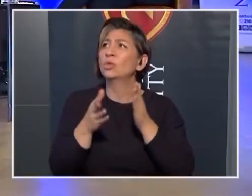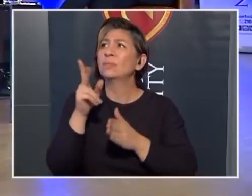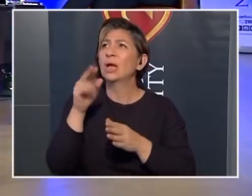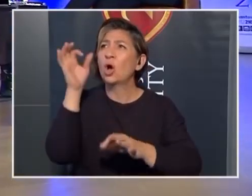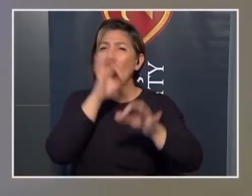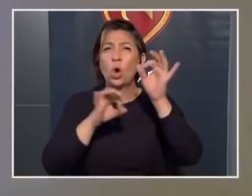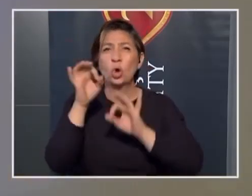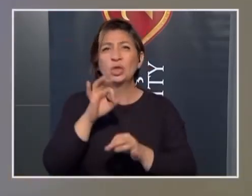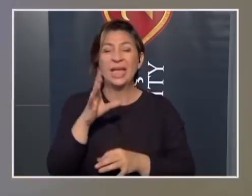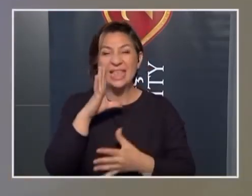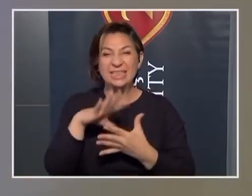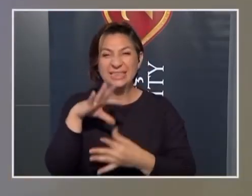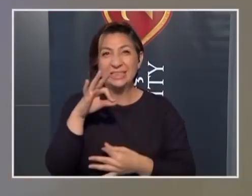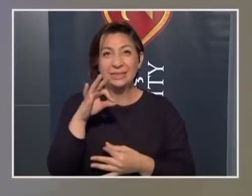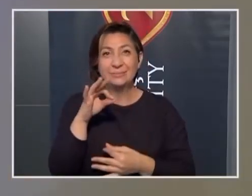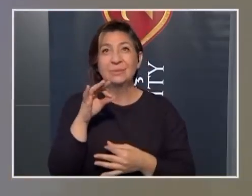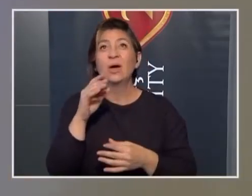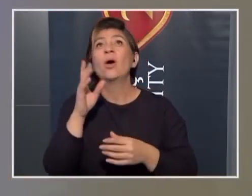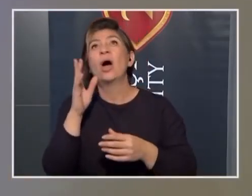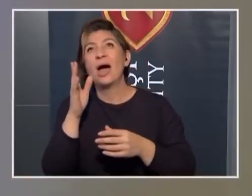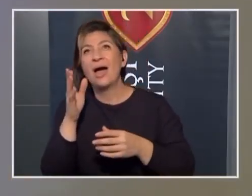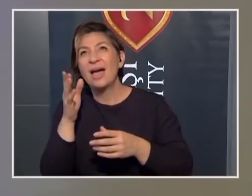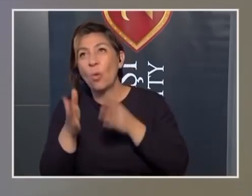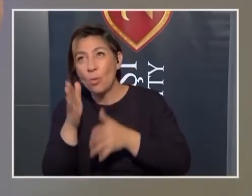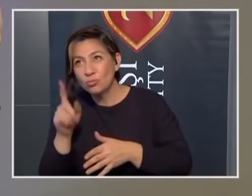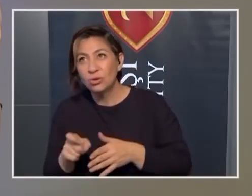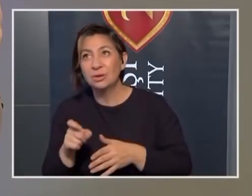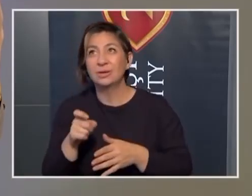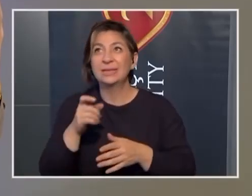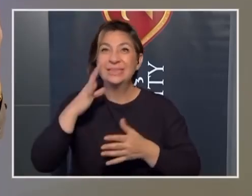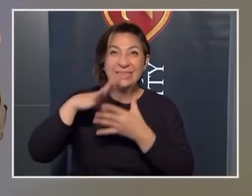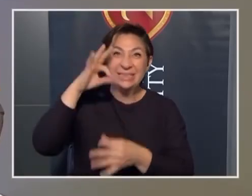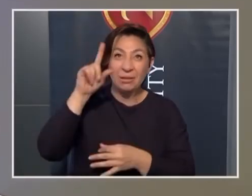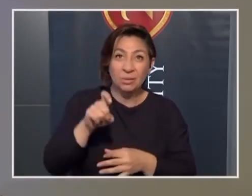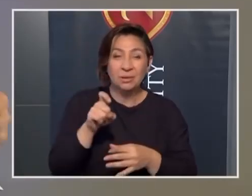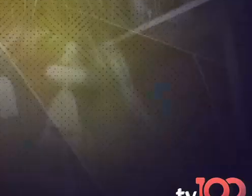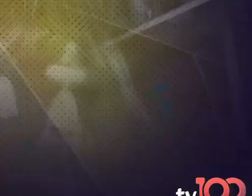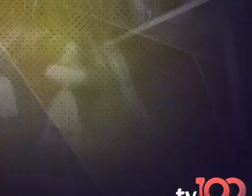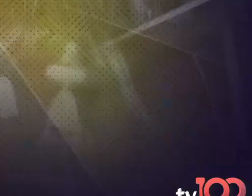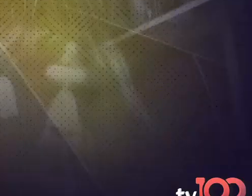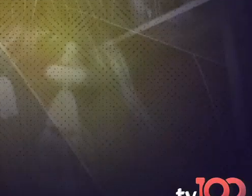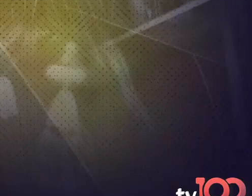da Google'da soruyor ya insan are you human falan gibi bir şey yani. İnsanla mı konuşuyorum acaba diye.